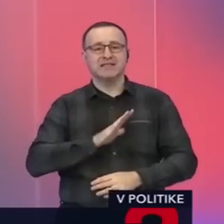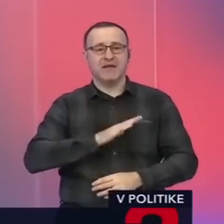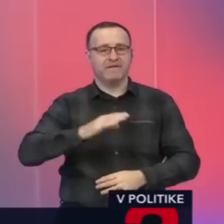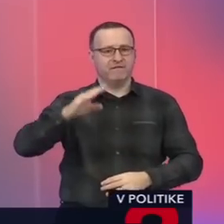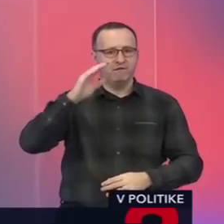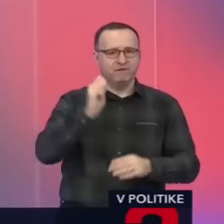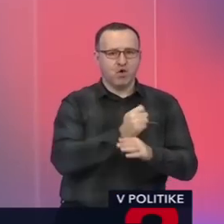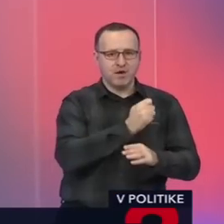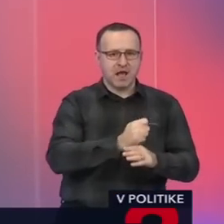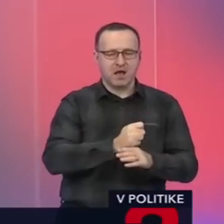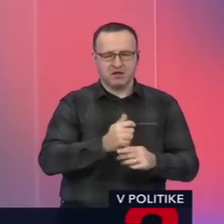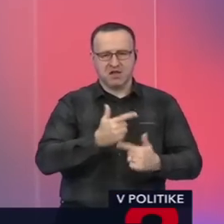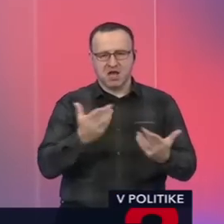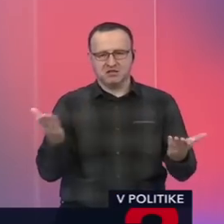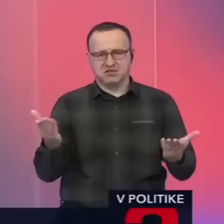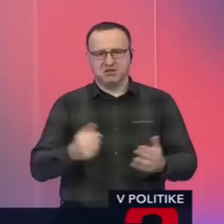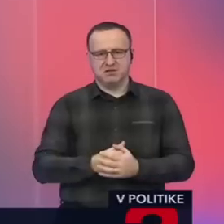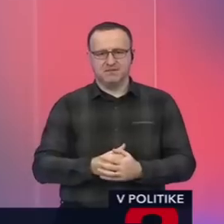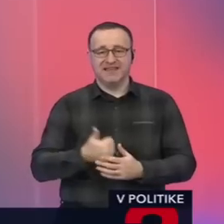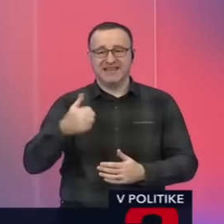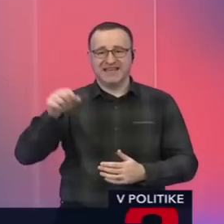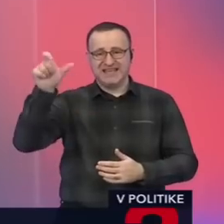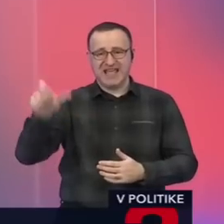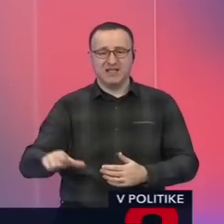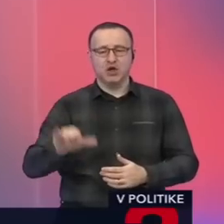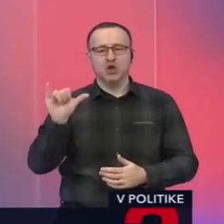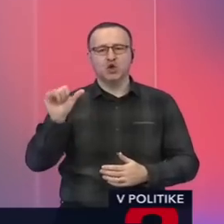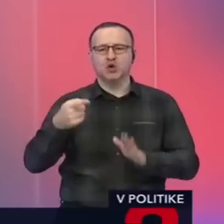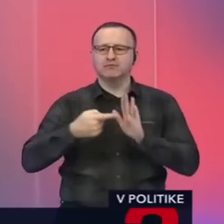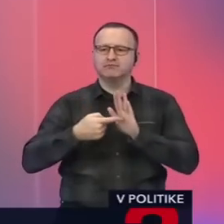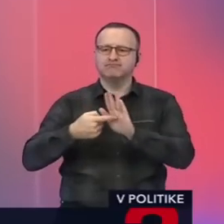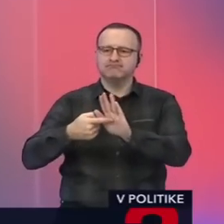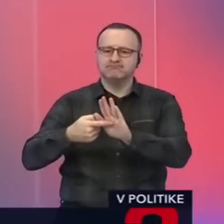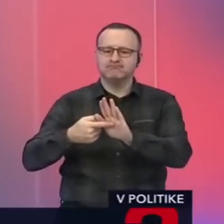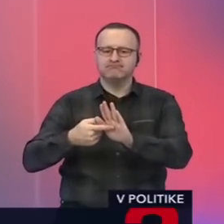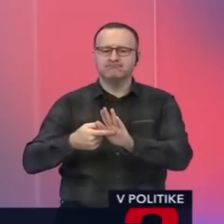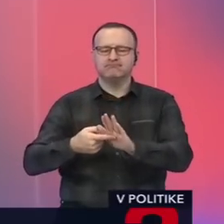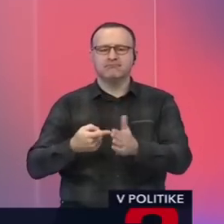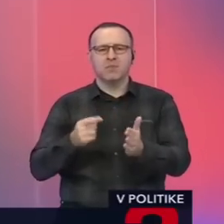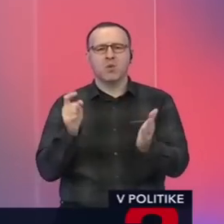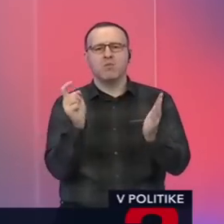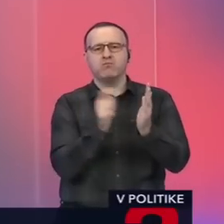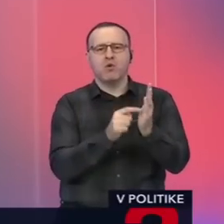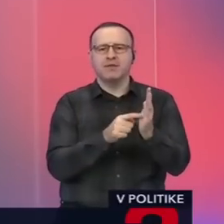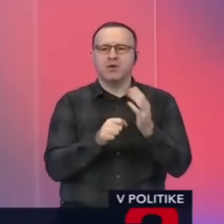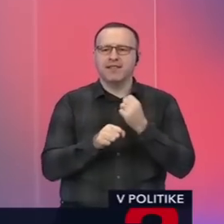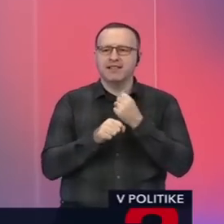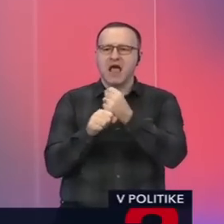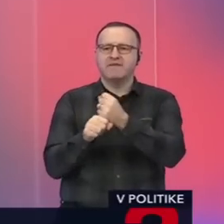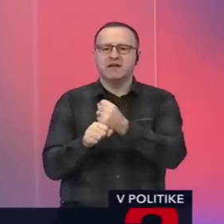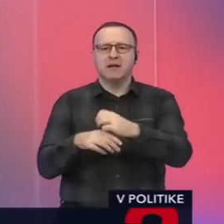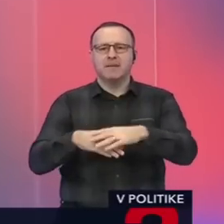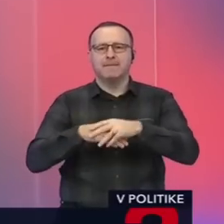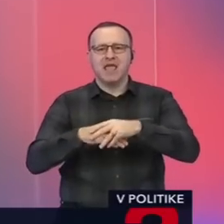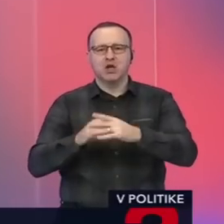evidentné. Čiže jediný, kto predstavil akékoľvek nejaké body alebo teda návrh na mierové